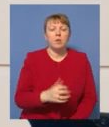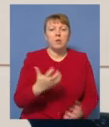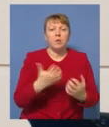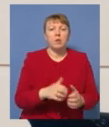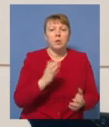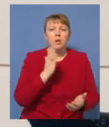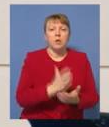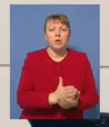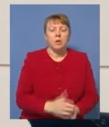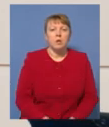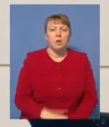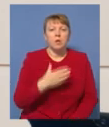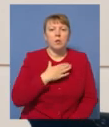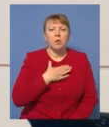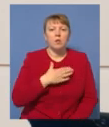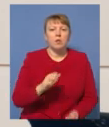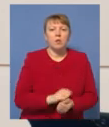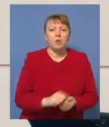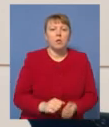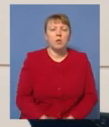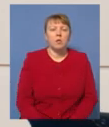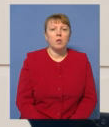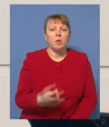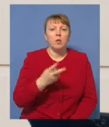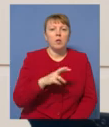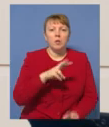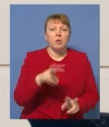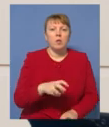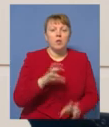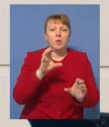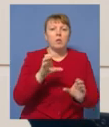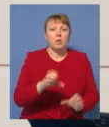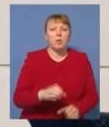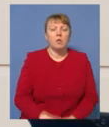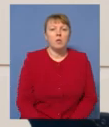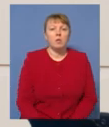автоматически направляет этот документ к нам для проверки его законности.